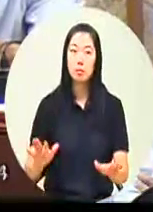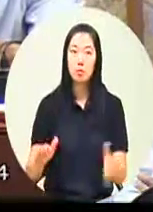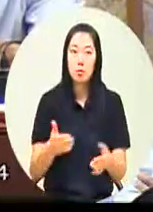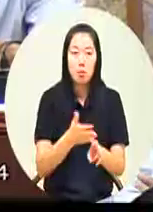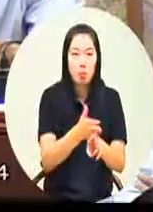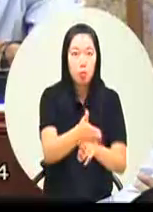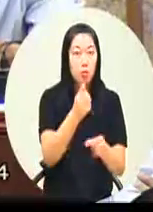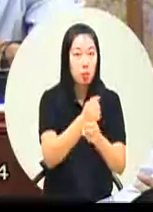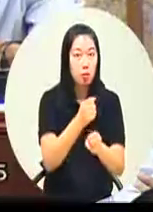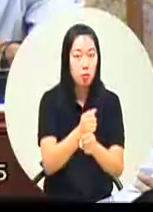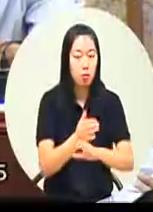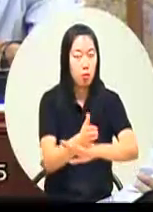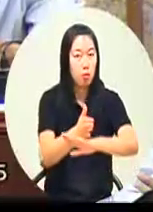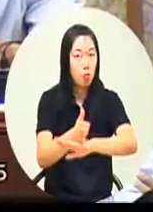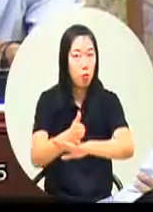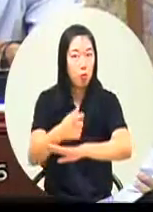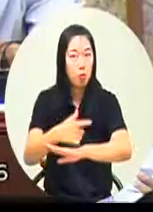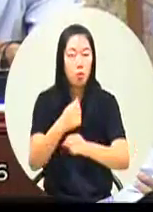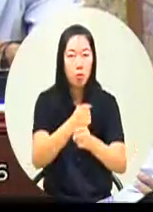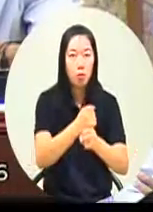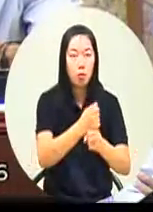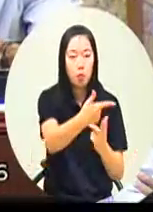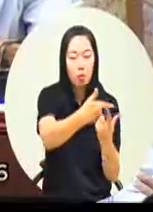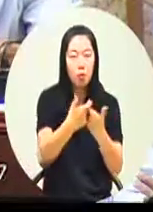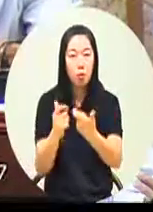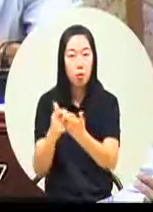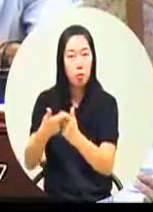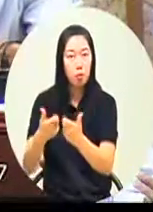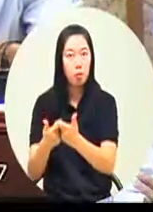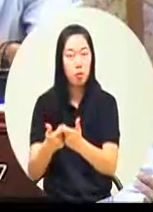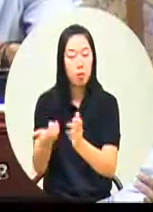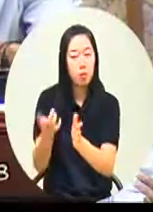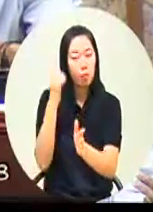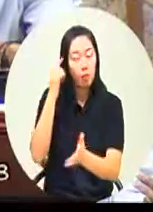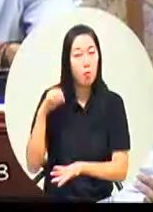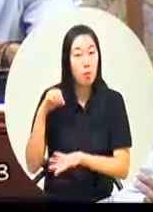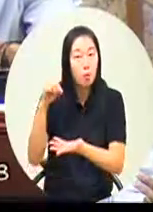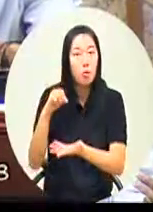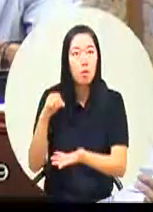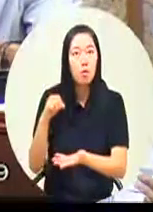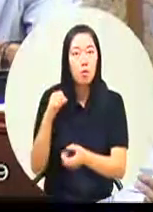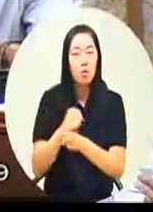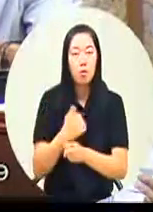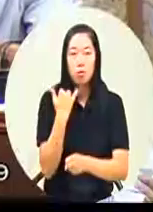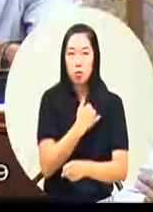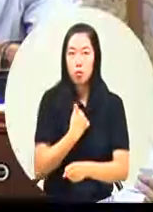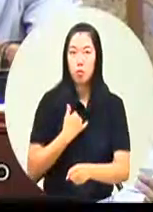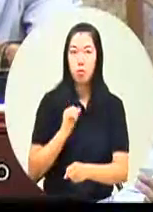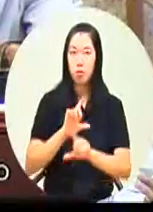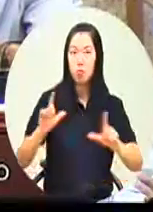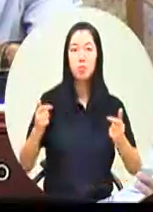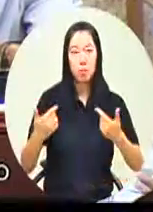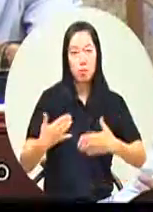运作上面没有经由这一部分的磨合，其实以后运作会像萧议员所提的部分是会面临很大问题。